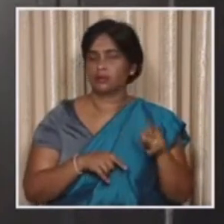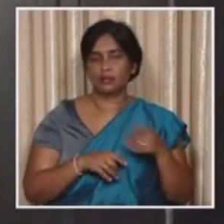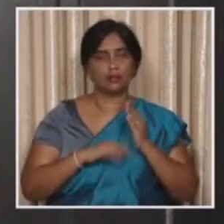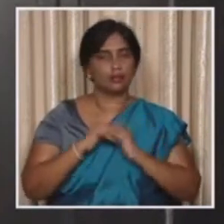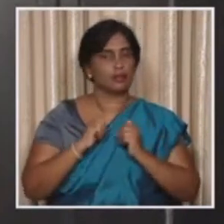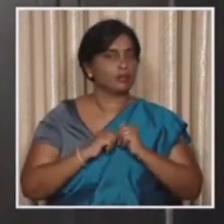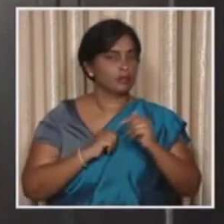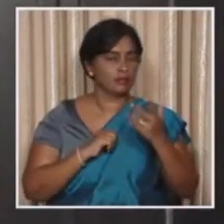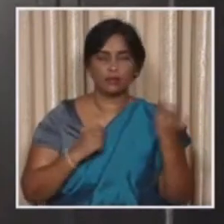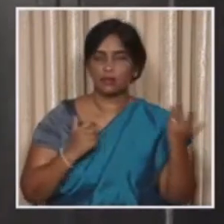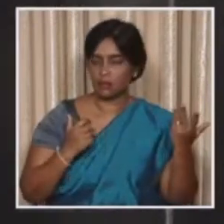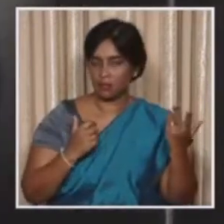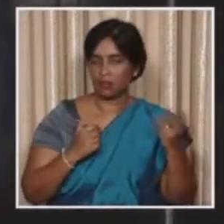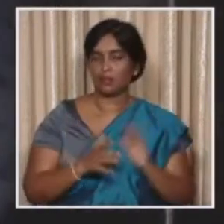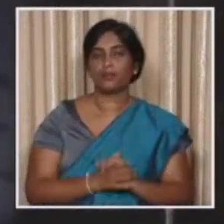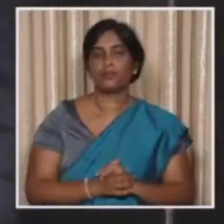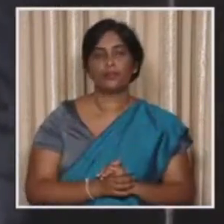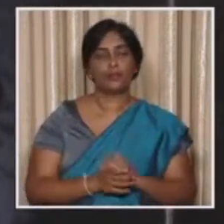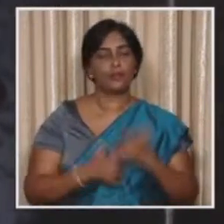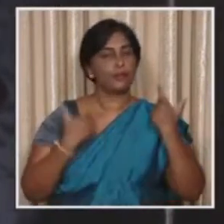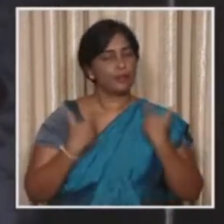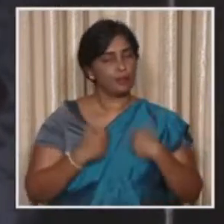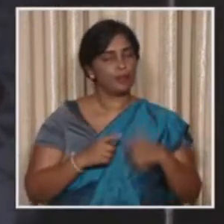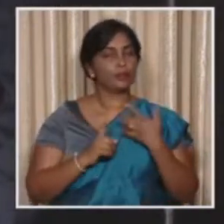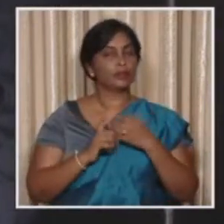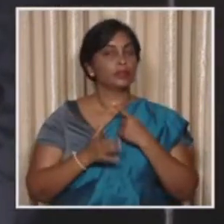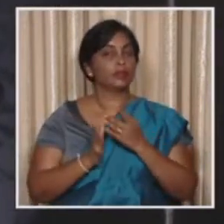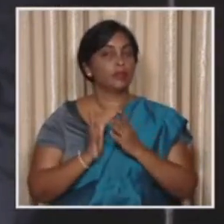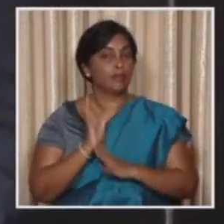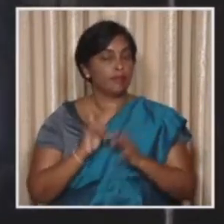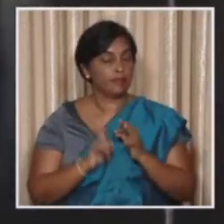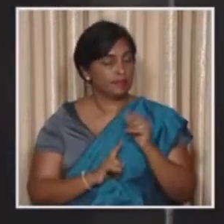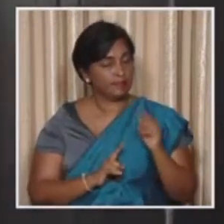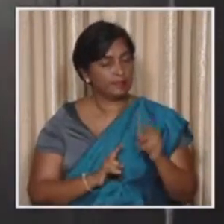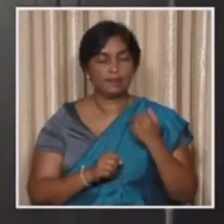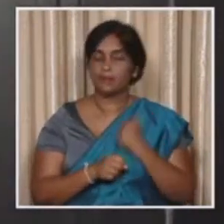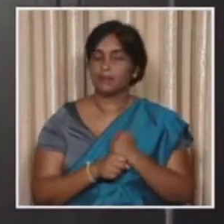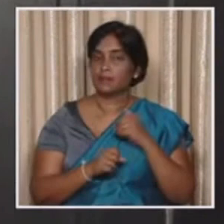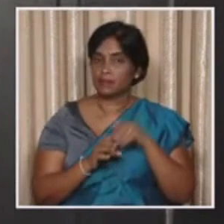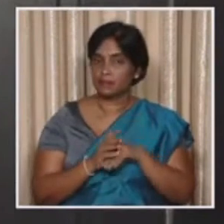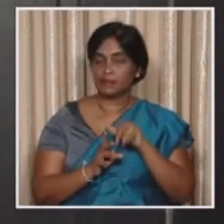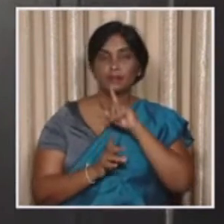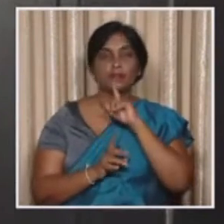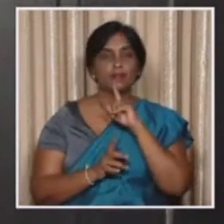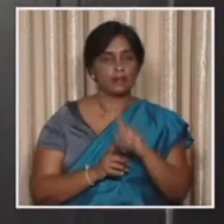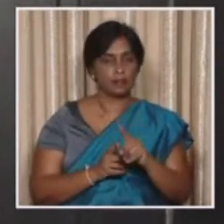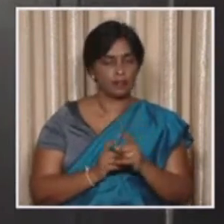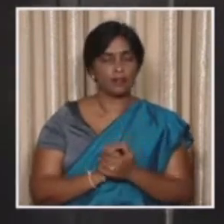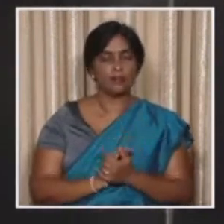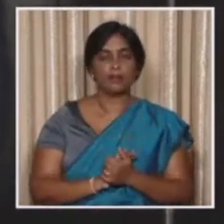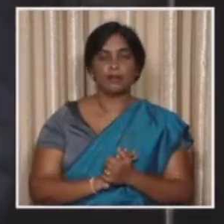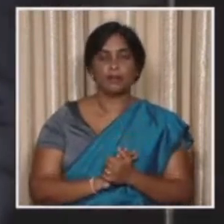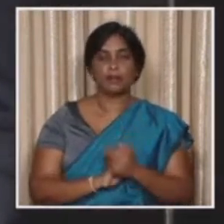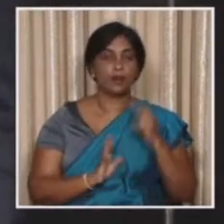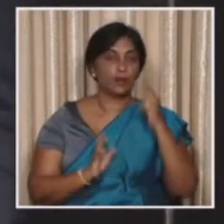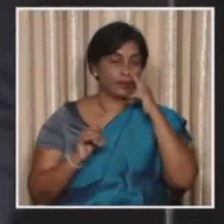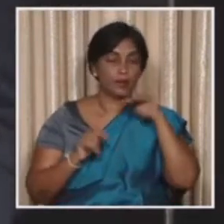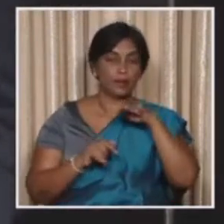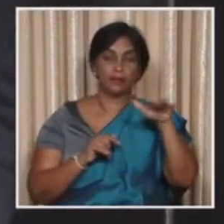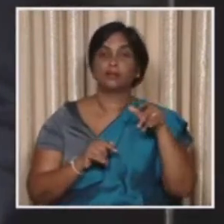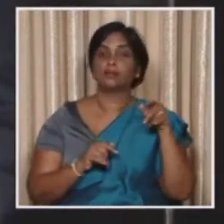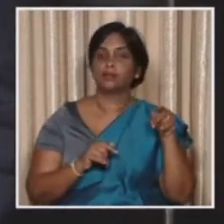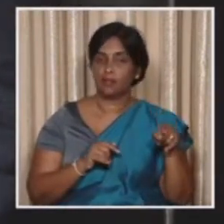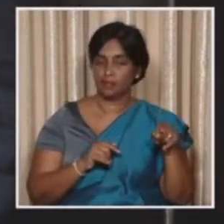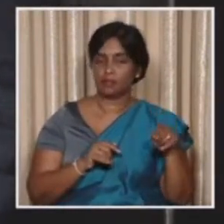2012-13 மகிந்த ராஜபக்ச அவர்களினது அரசாங்கத்தின் போது சொன்னார்கள், மலையகத்தில் உள்ள தரிசு நிலங்களை இளைஞர்களுக்கு பகிர்ந்து